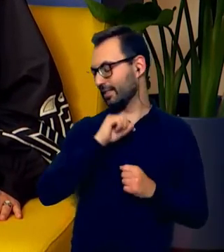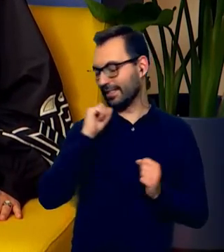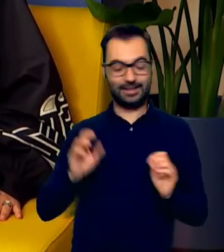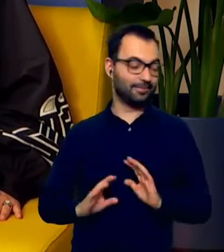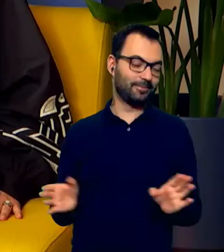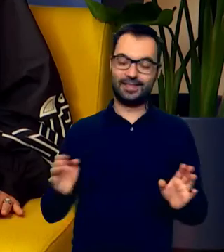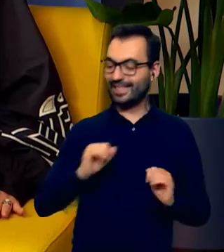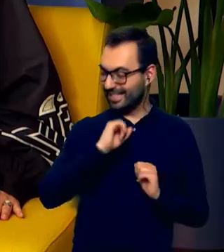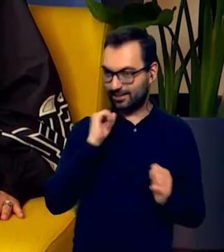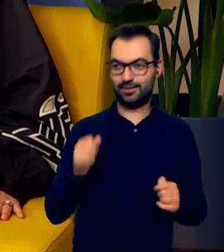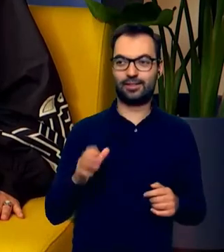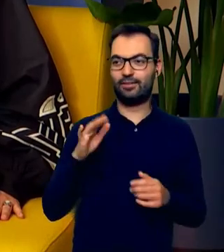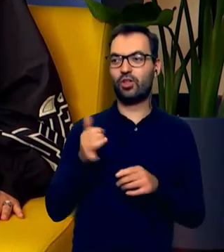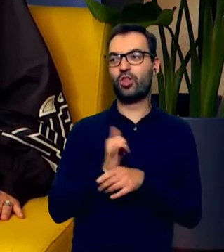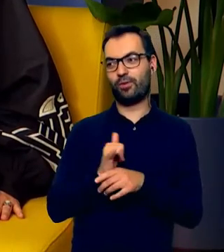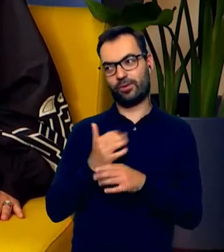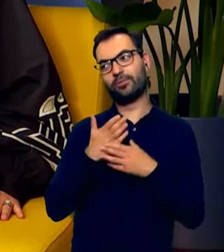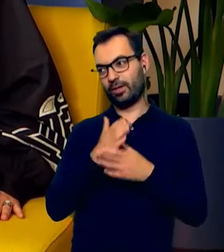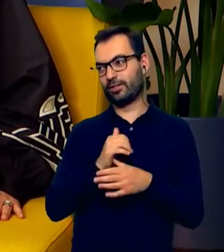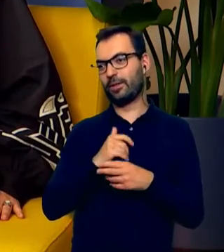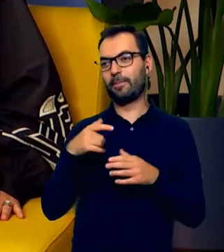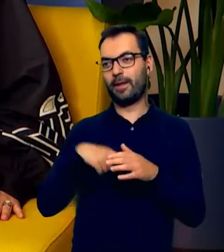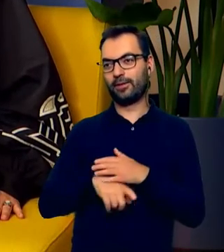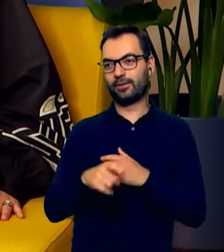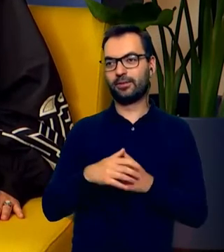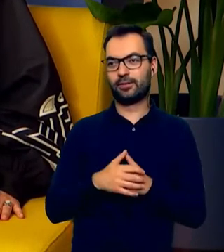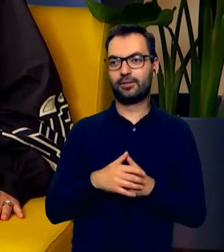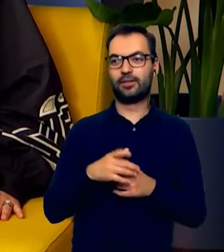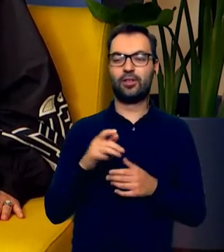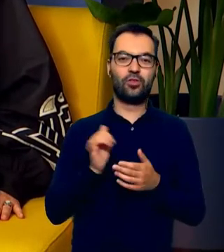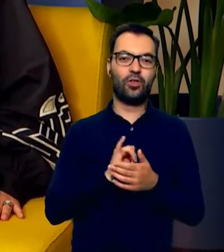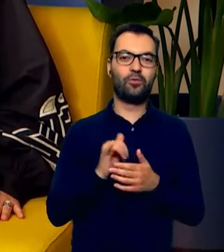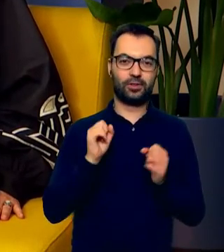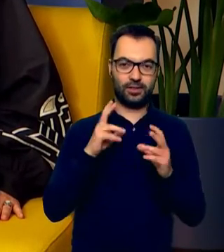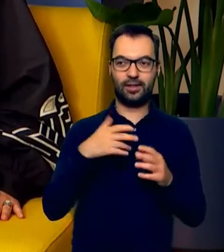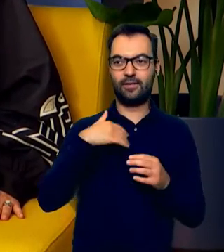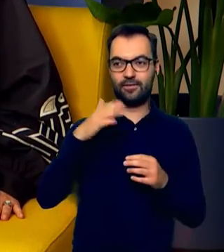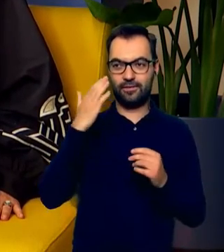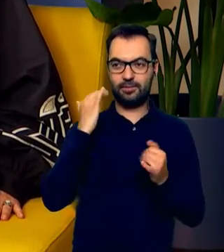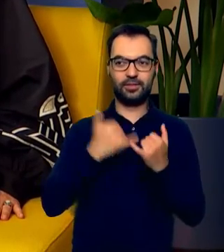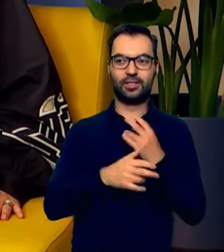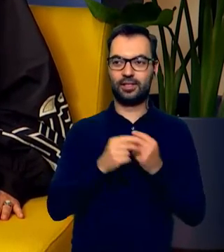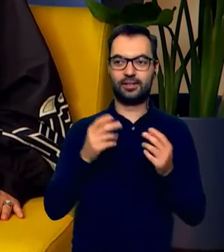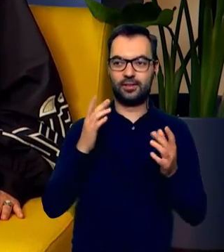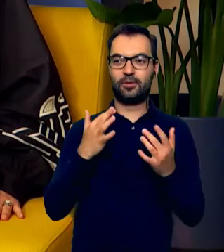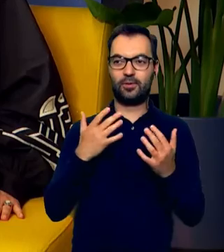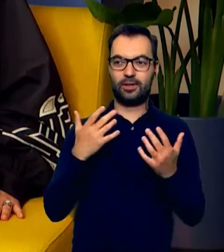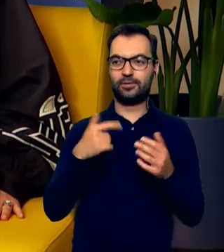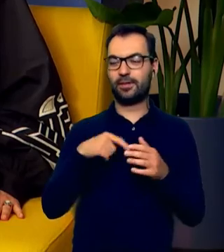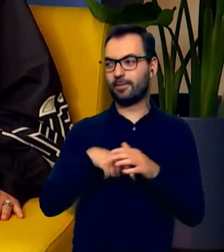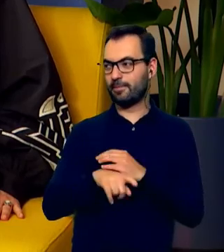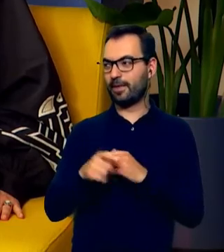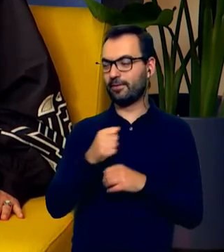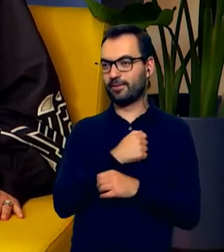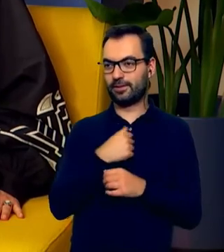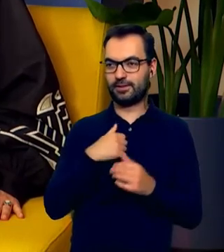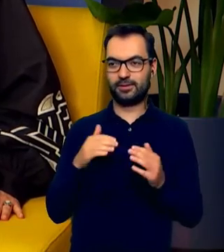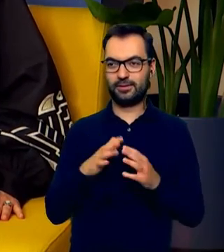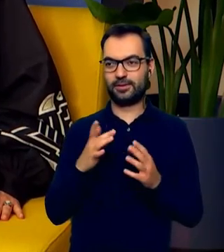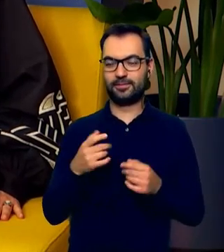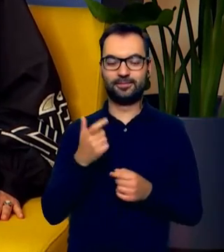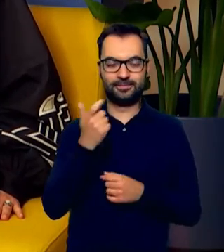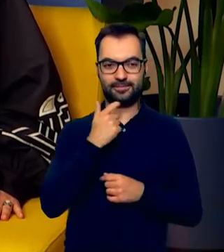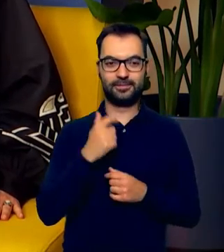nigdy. I ja nawet w Nowym Jorku sobie radzę w metrze. Nie, w Nowym Jorku też sobie radzę, bo wiem, że tam grozi mi, wiesz... Tam jest łatwiejsze metro niż w Warszawie.